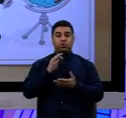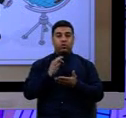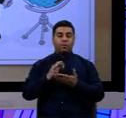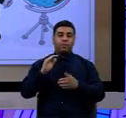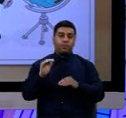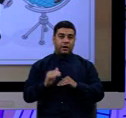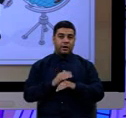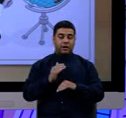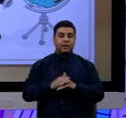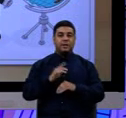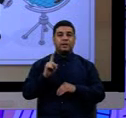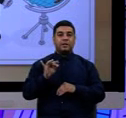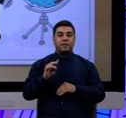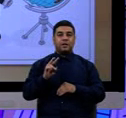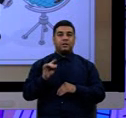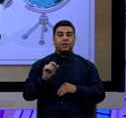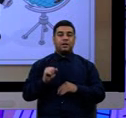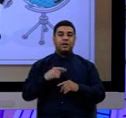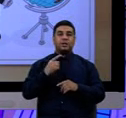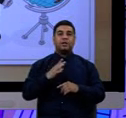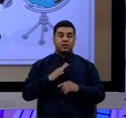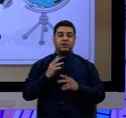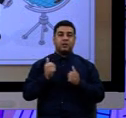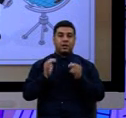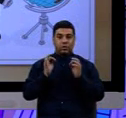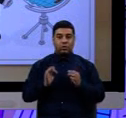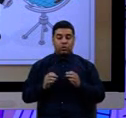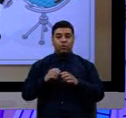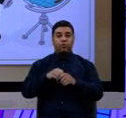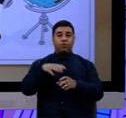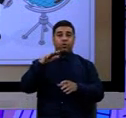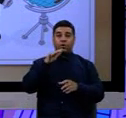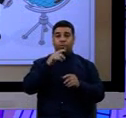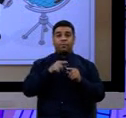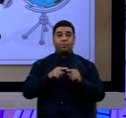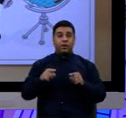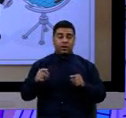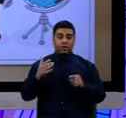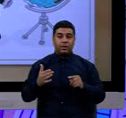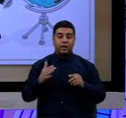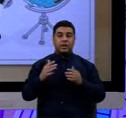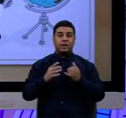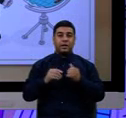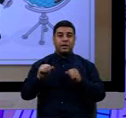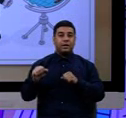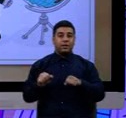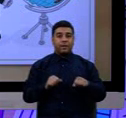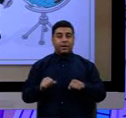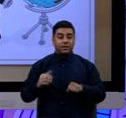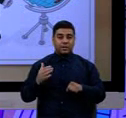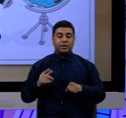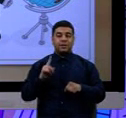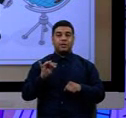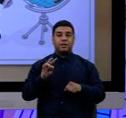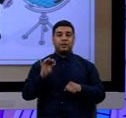javobni barakalla, zilzila dedingiz-a? Ha, to'g'ri. Vulqon otilgan paytda yer qimillashi,